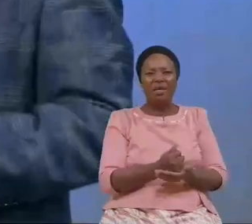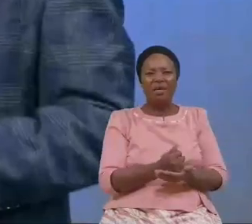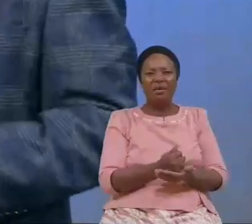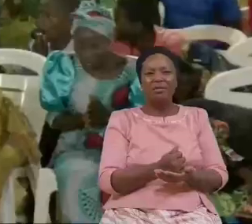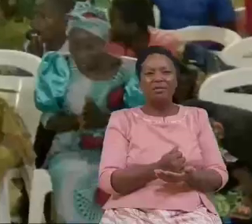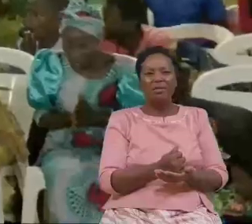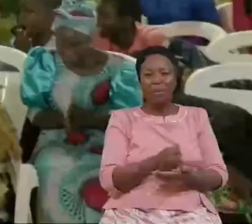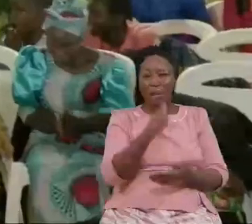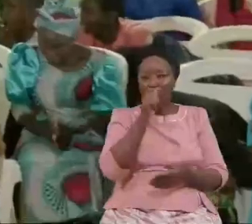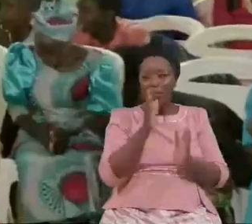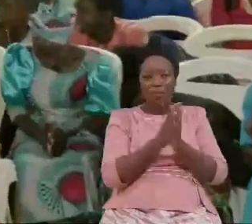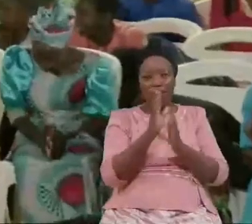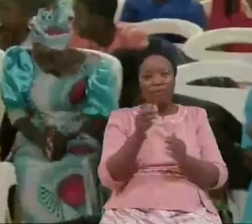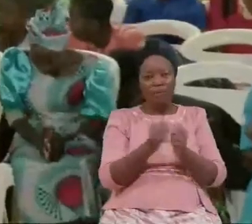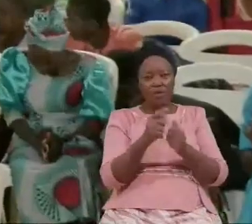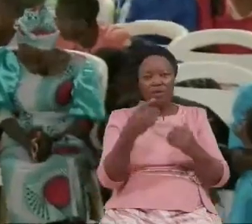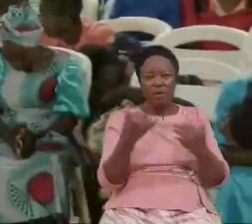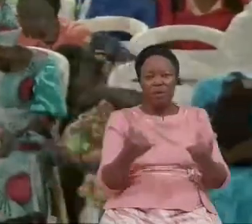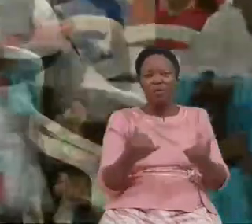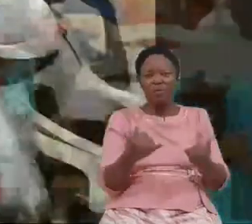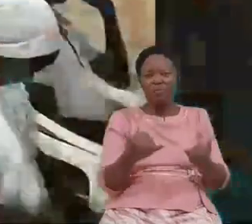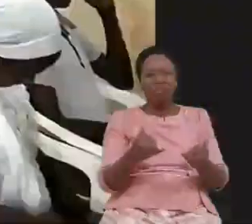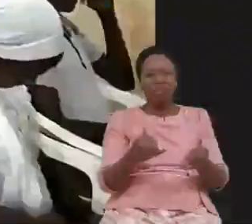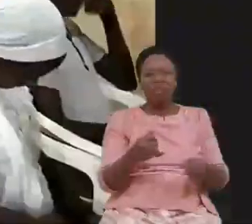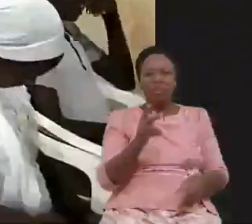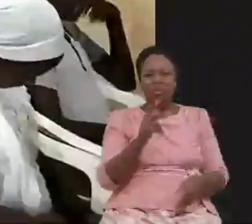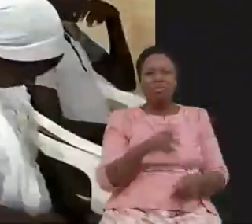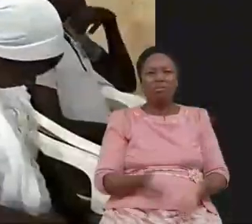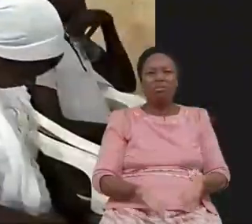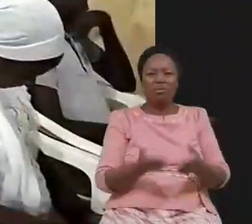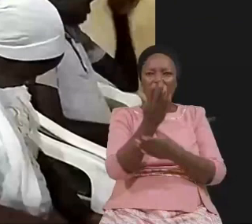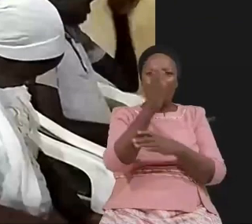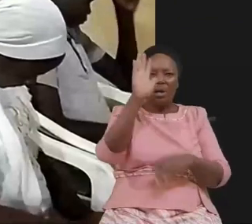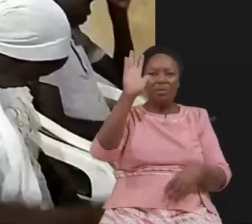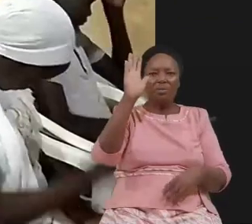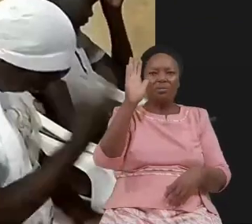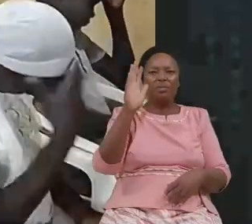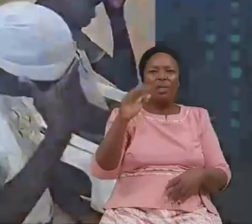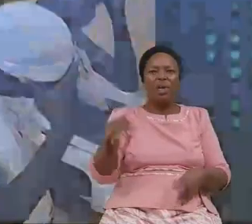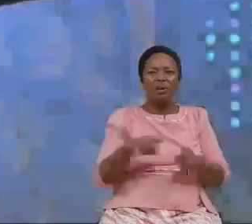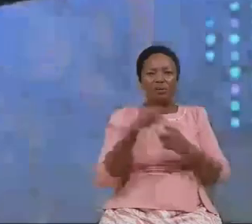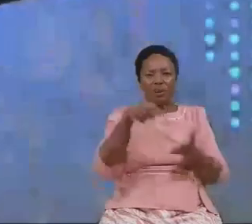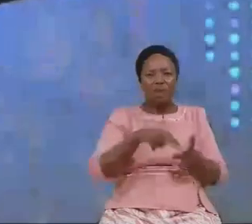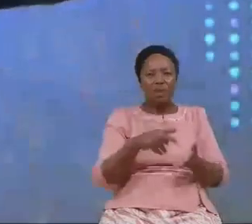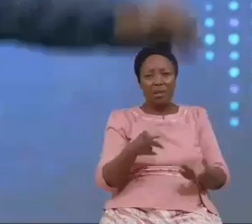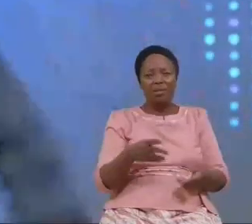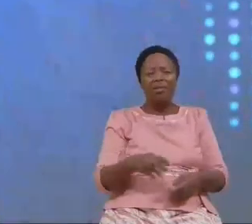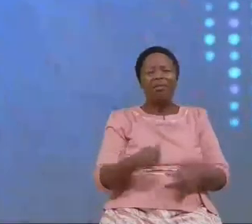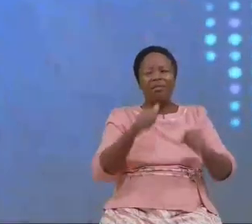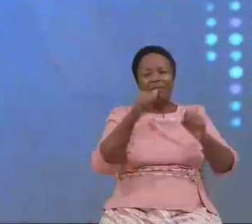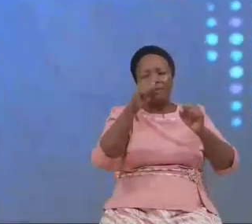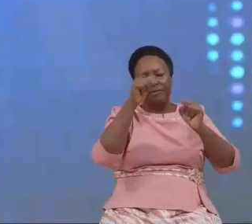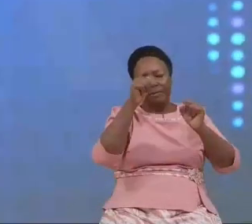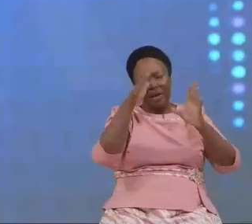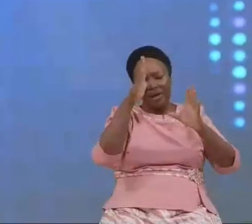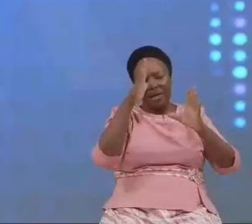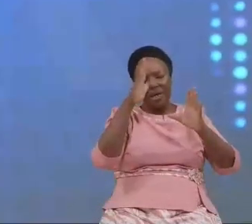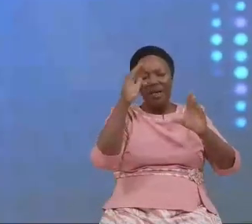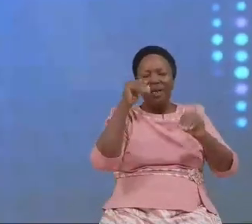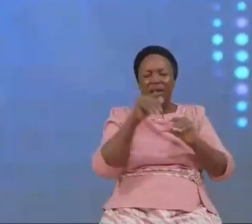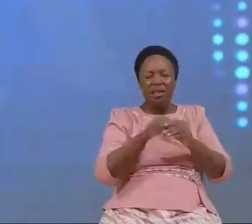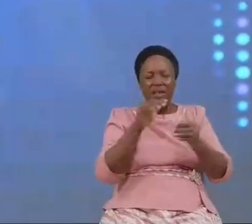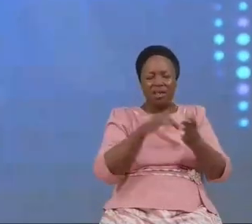prie avec vous maintenant la main levée comme vous lever Père au nom de